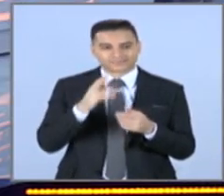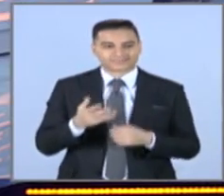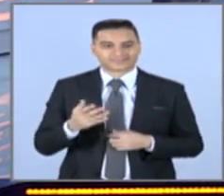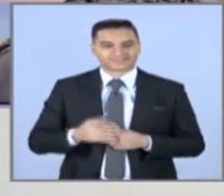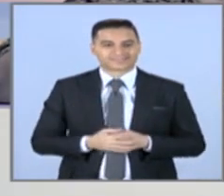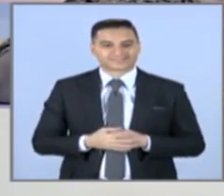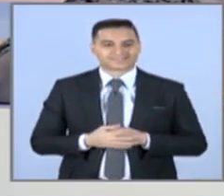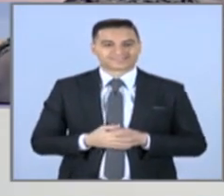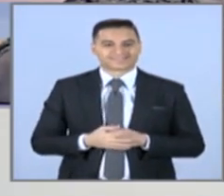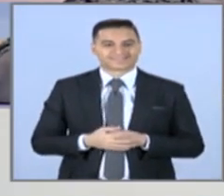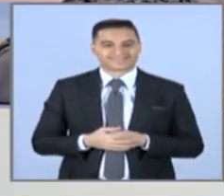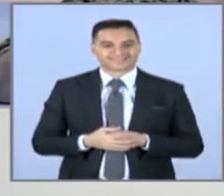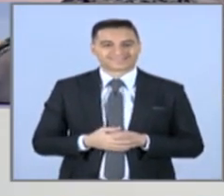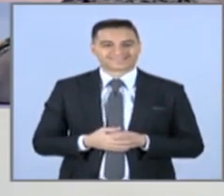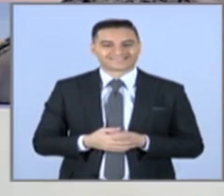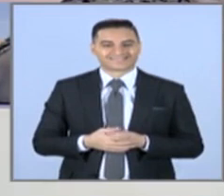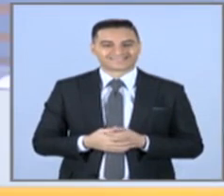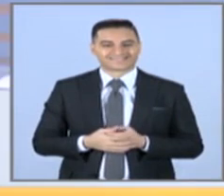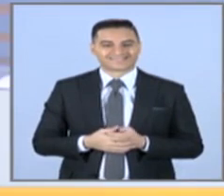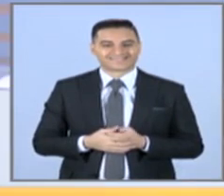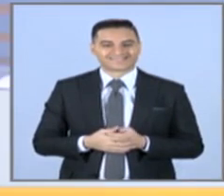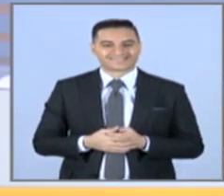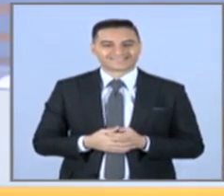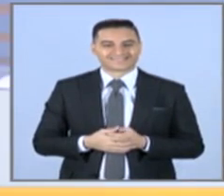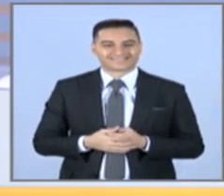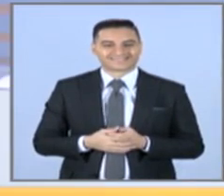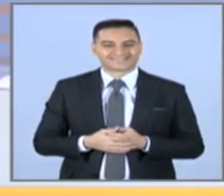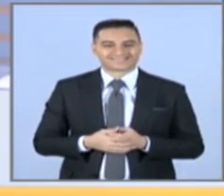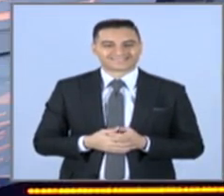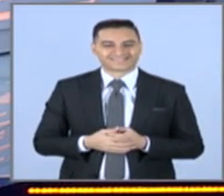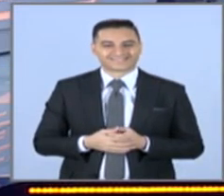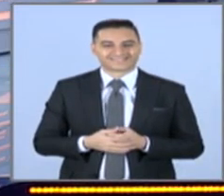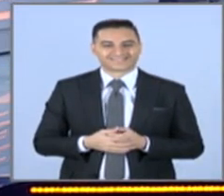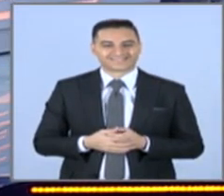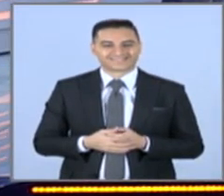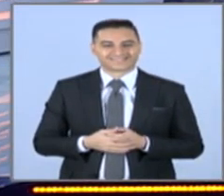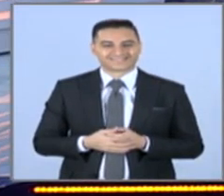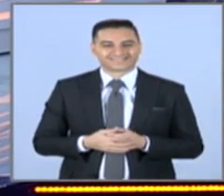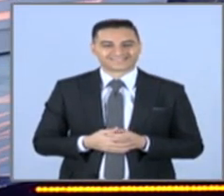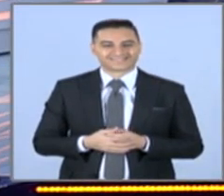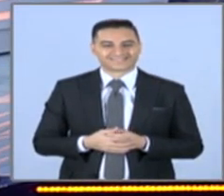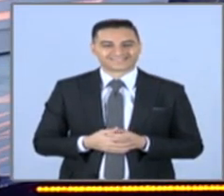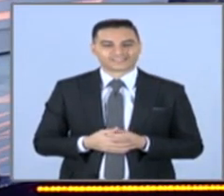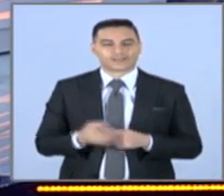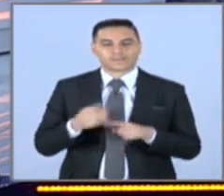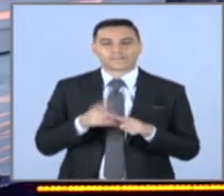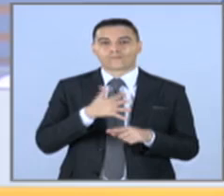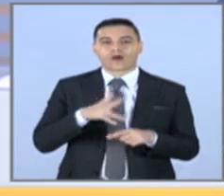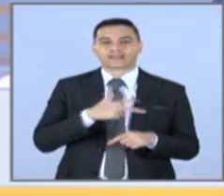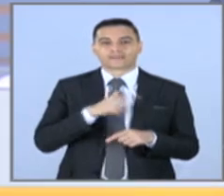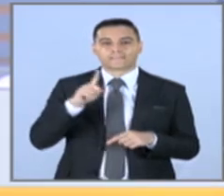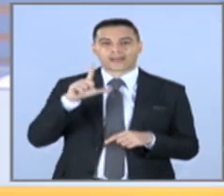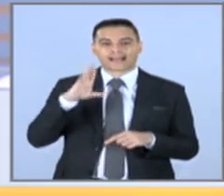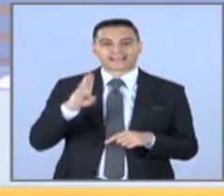الستة خدتها في ثانوية عامة طبعا. لو خدناها كلنا خدتها في ثانوية عامة. ستة بس. ستة للأسف. بحيرة